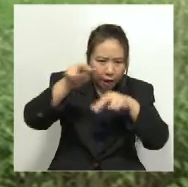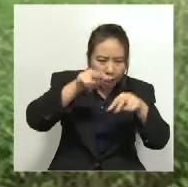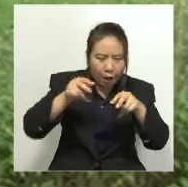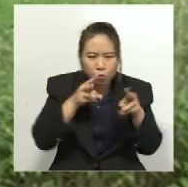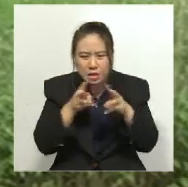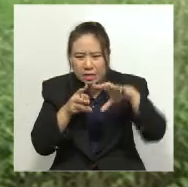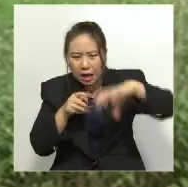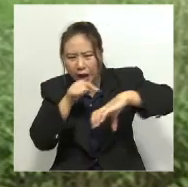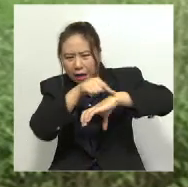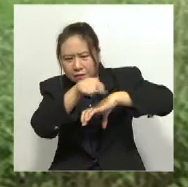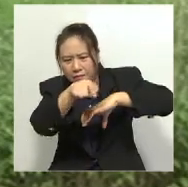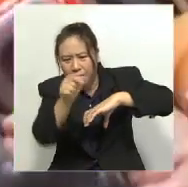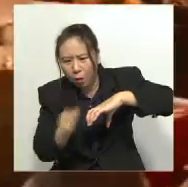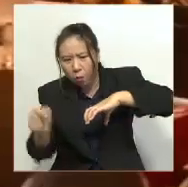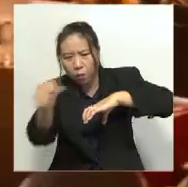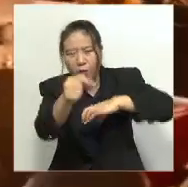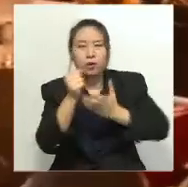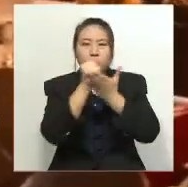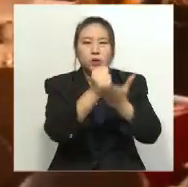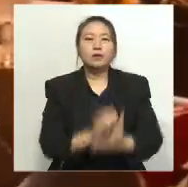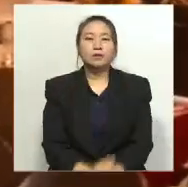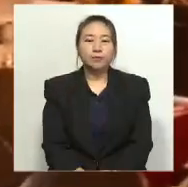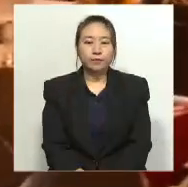ยเหลืออื่นๆครับ